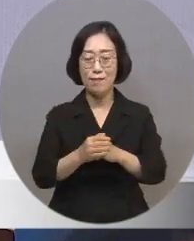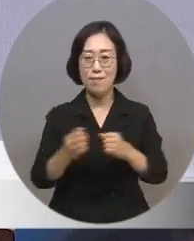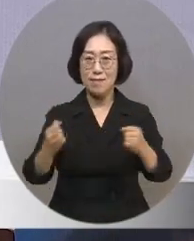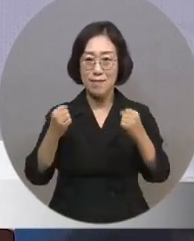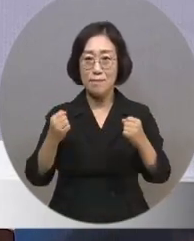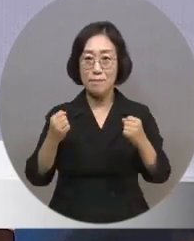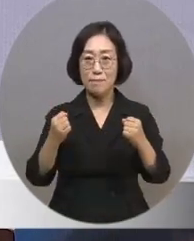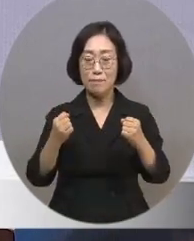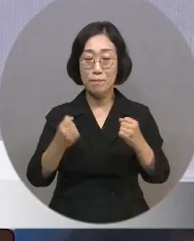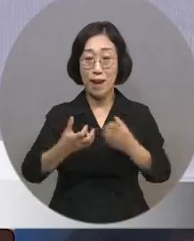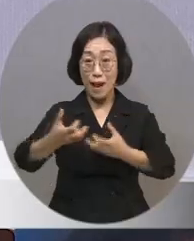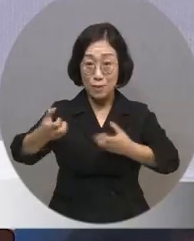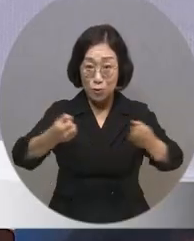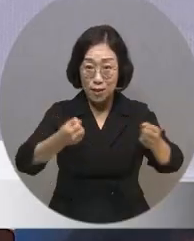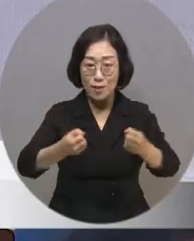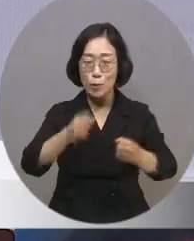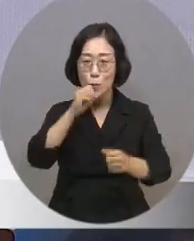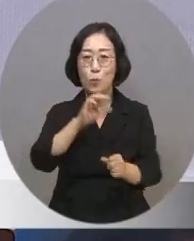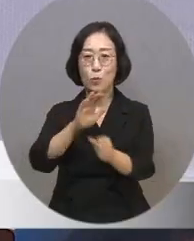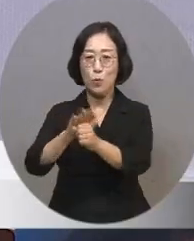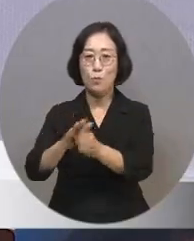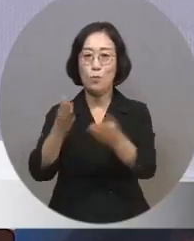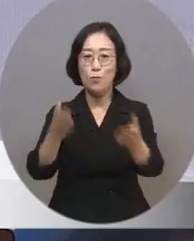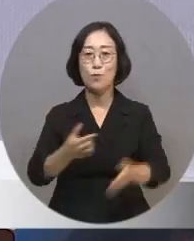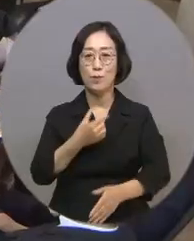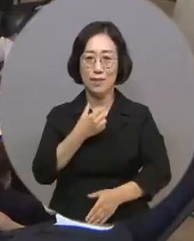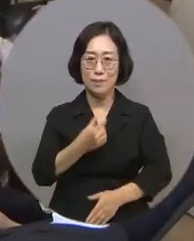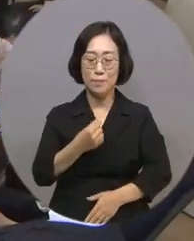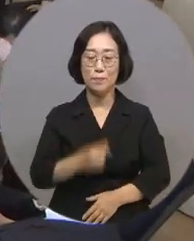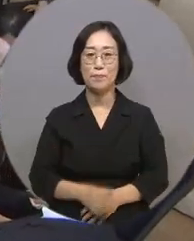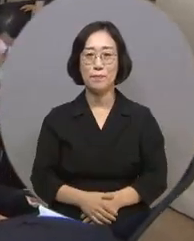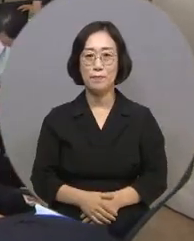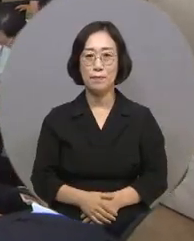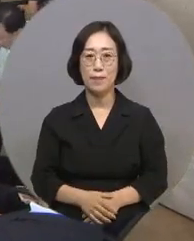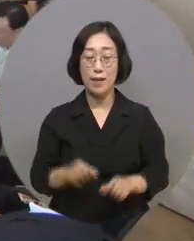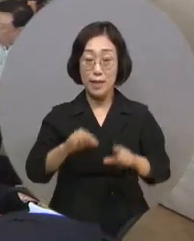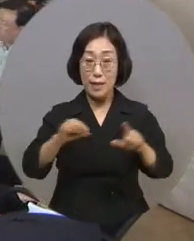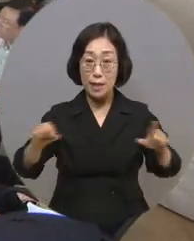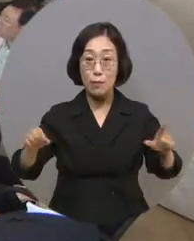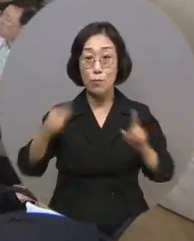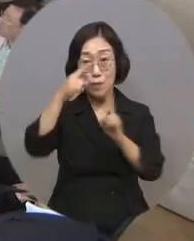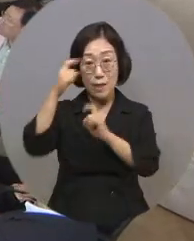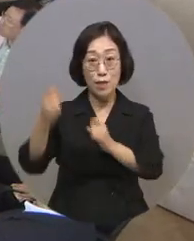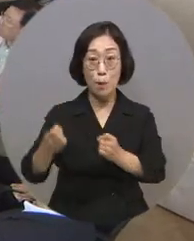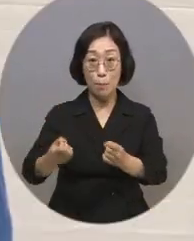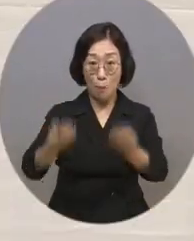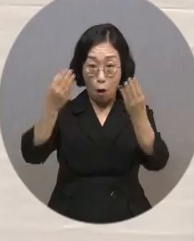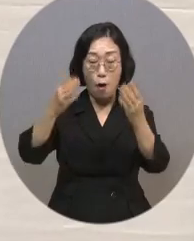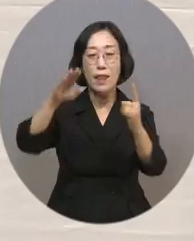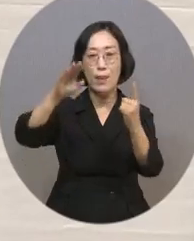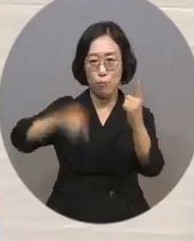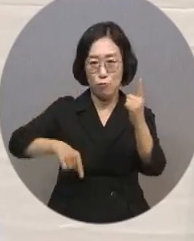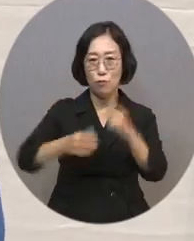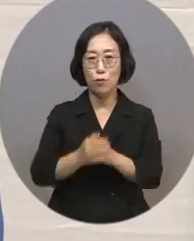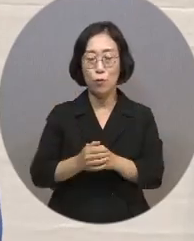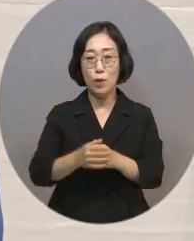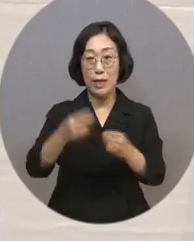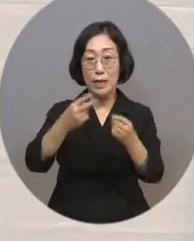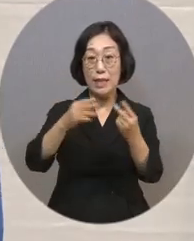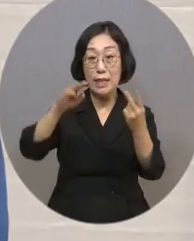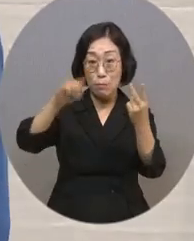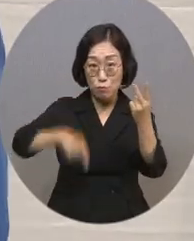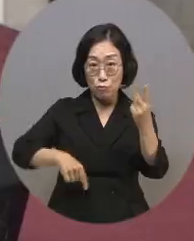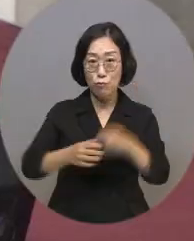이런 기회가 제공되었으면 좋겠다는 말씀을 드립니다. 1부 개관기념식에 이어 2부에는 개그맨 엄영수와